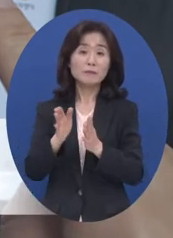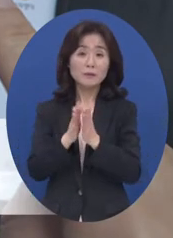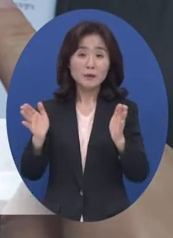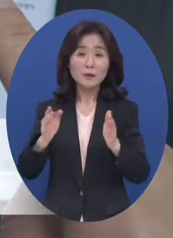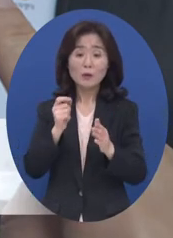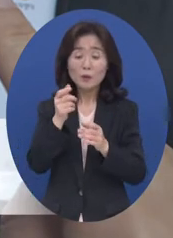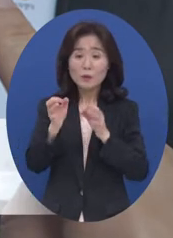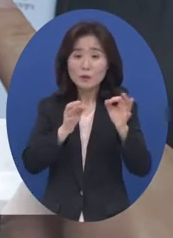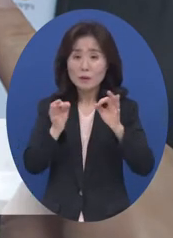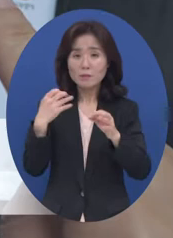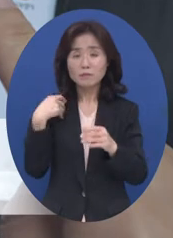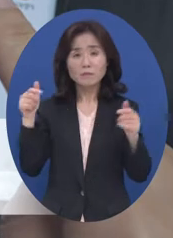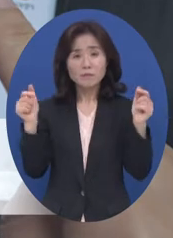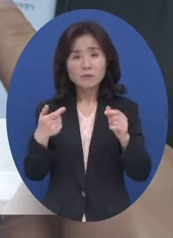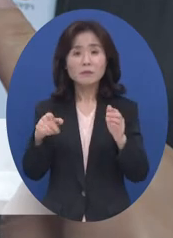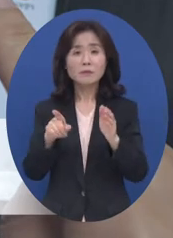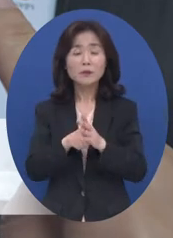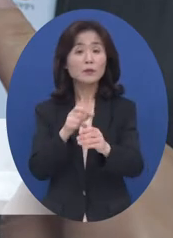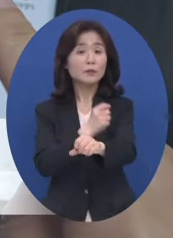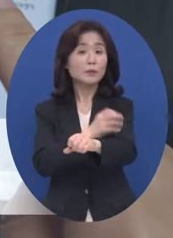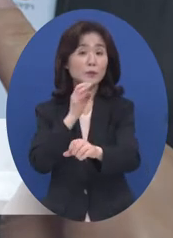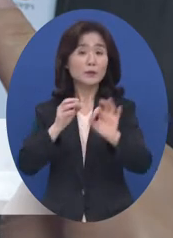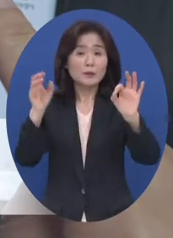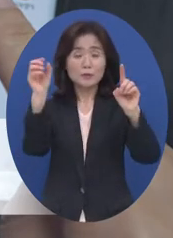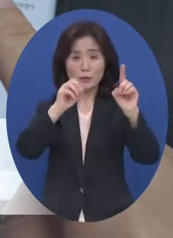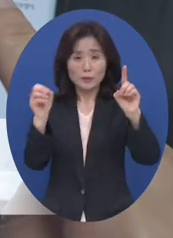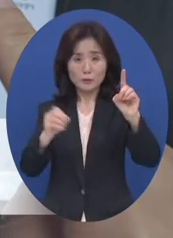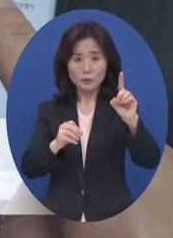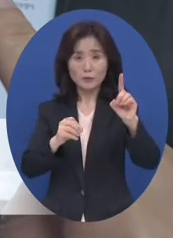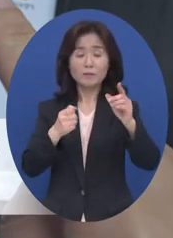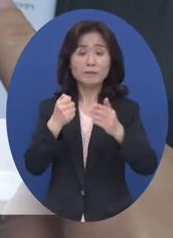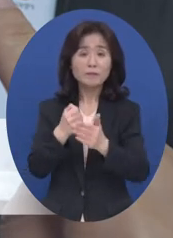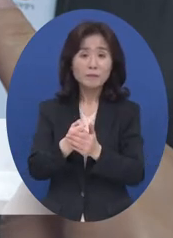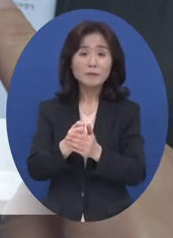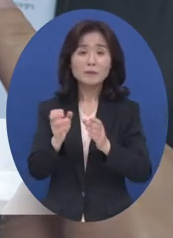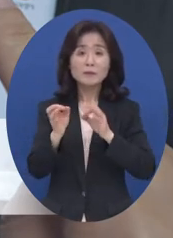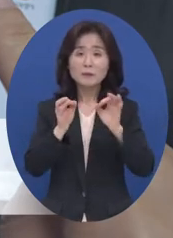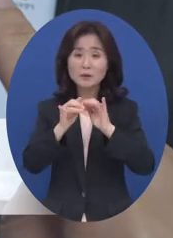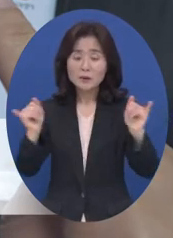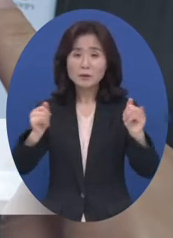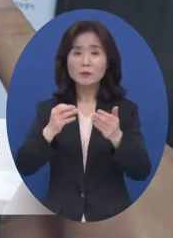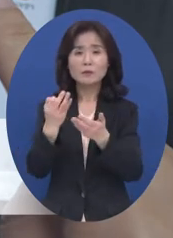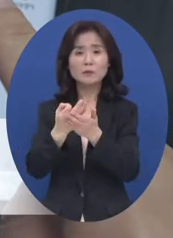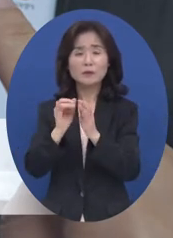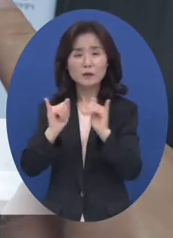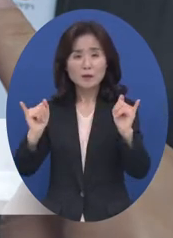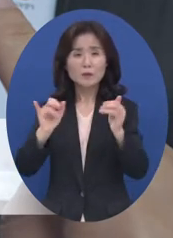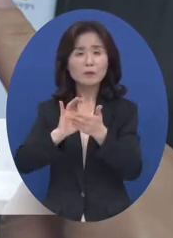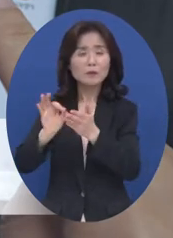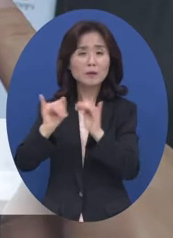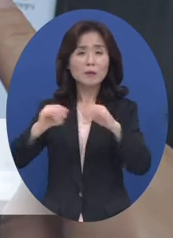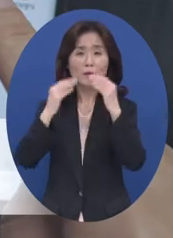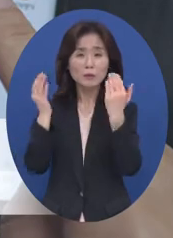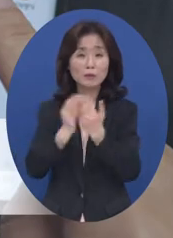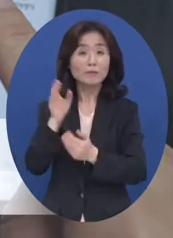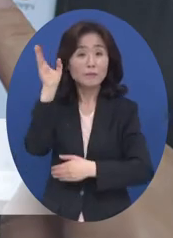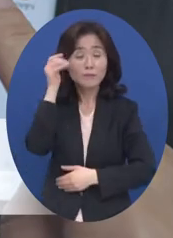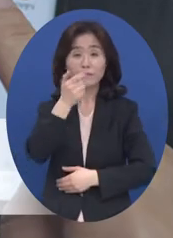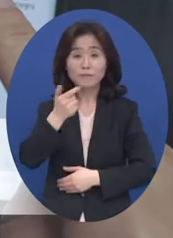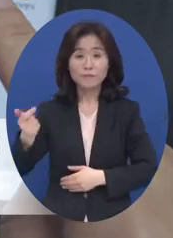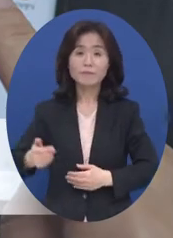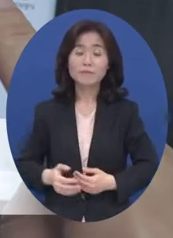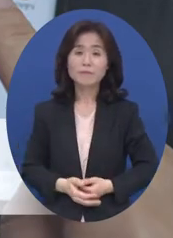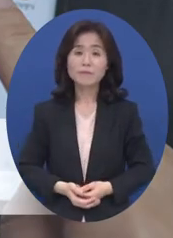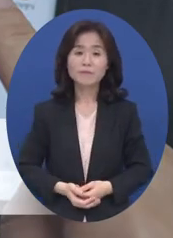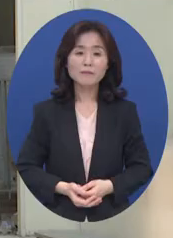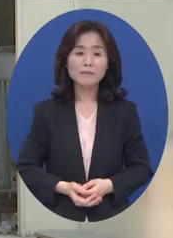부담을 덜어주기 위해 수수료는 1%로 책정했는데요. 상인들과 소비자 모두 벌써부터 기대감이 큽니다. 최지영